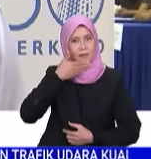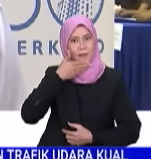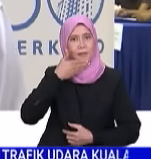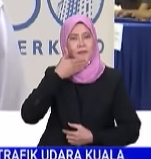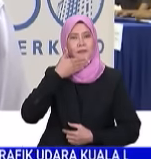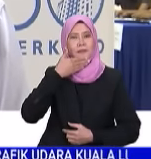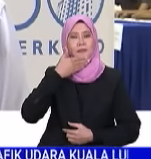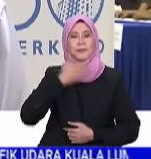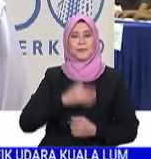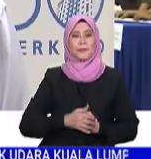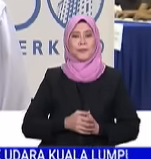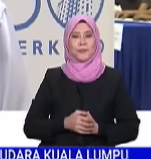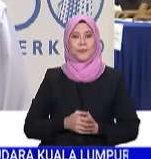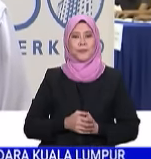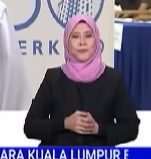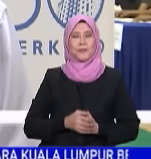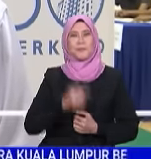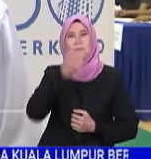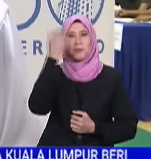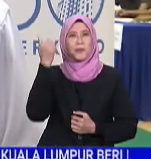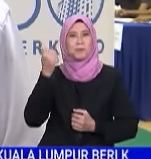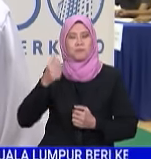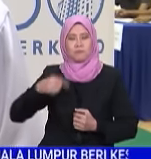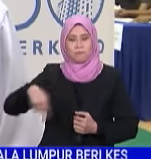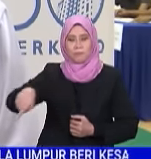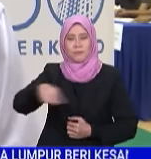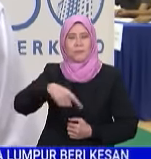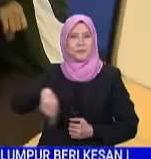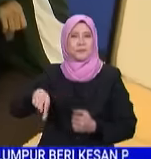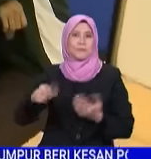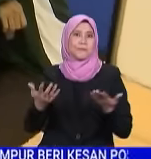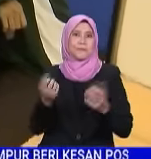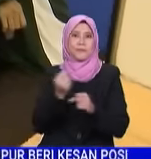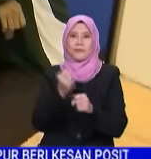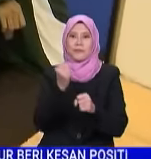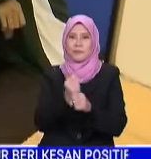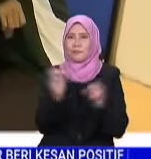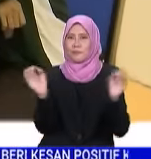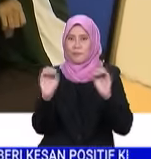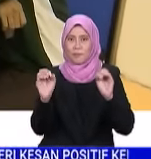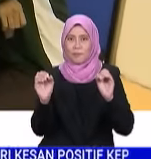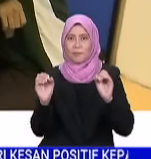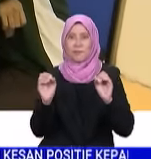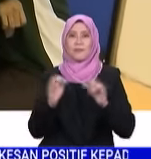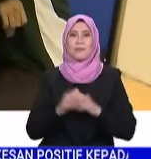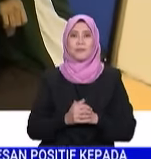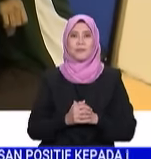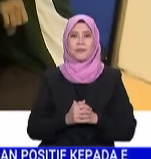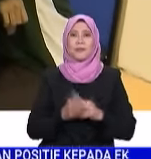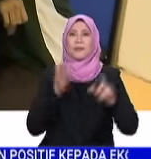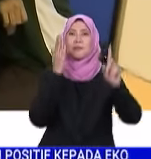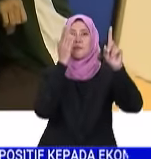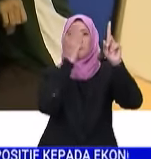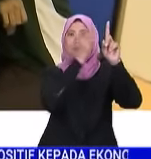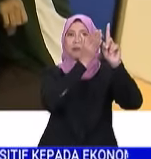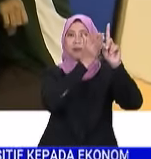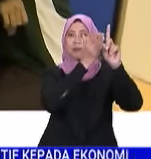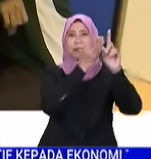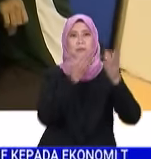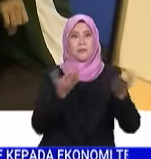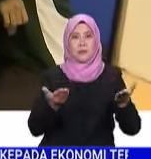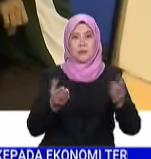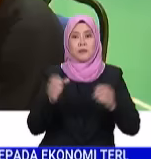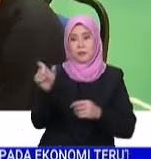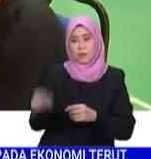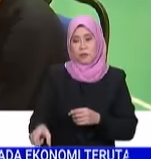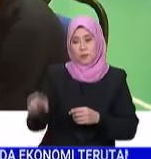yang terkesan dengan pandemik ni yang tiada pekerjaan tetapi of course lah kita mensasarkan a apa ni